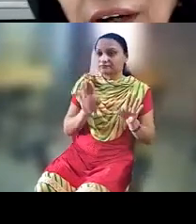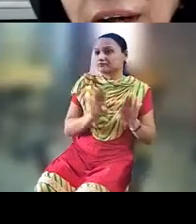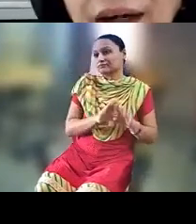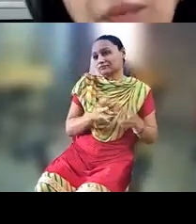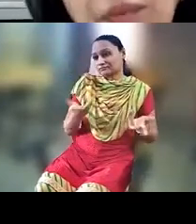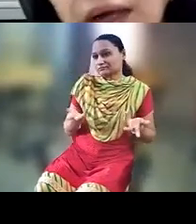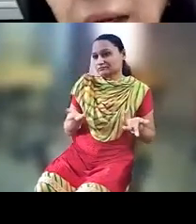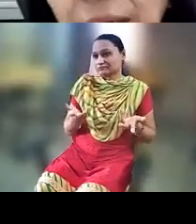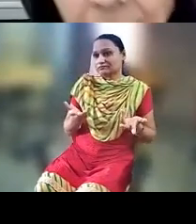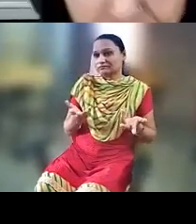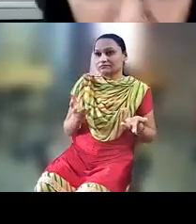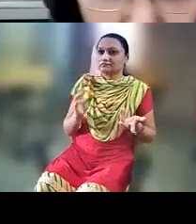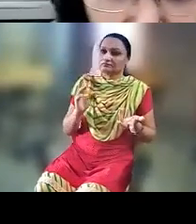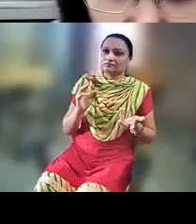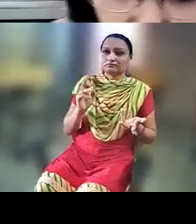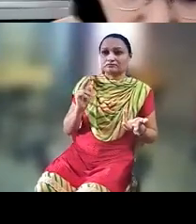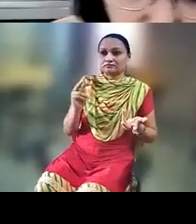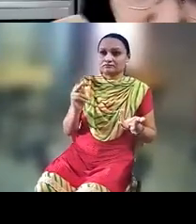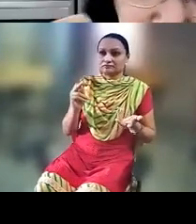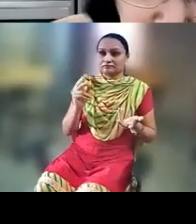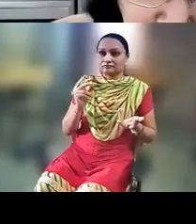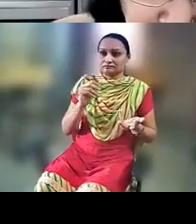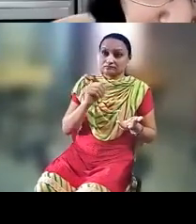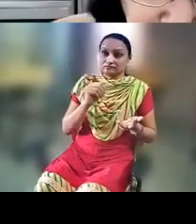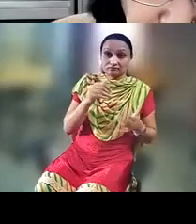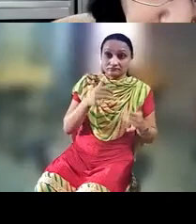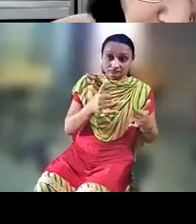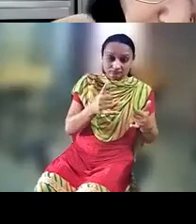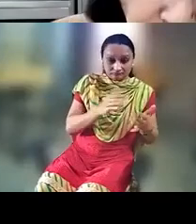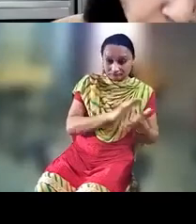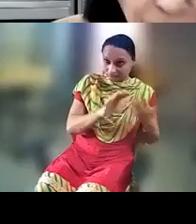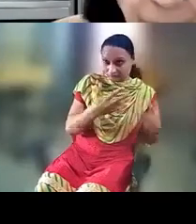वो ये कहेगा कि मैं नहाने के पहले मिट्टी में खेल लूं।